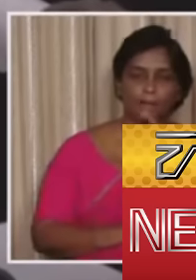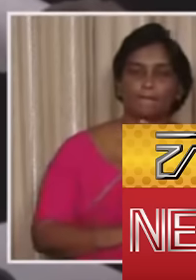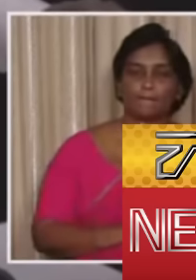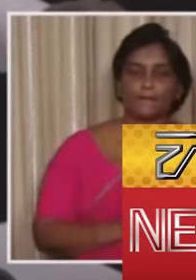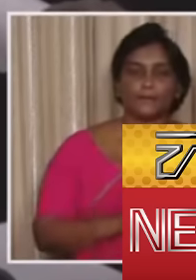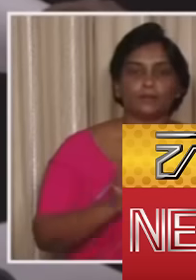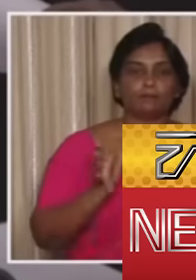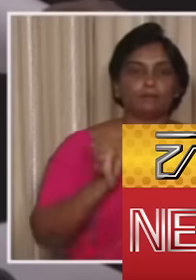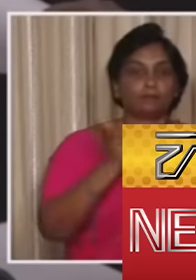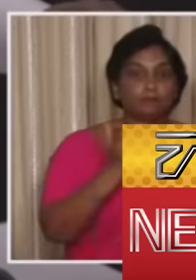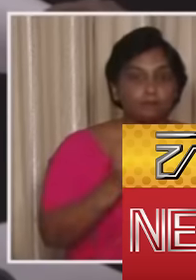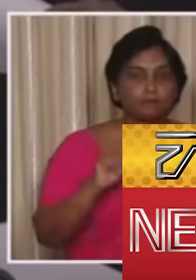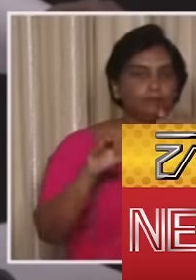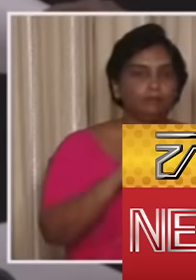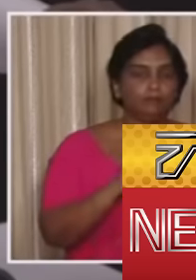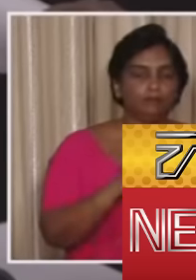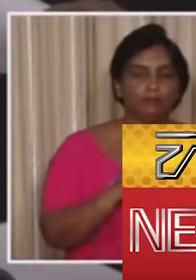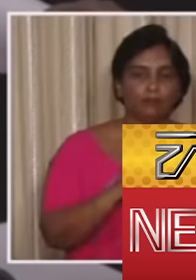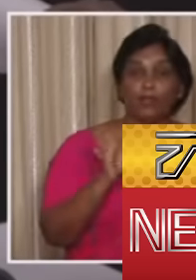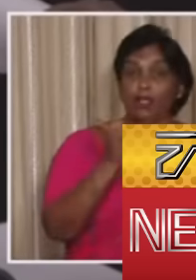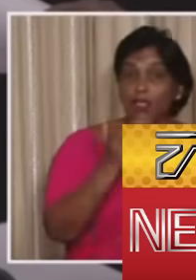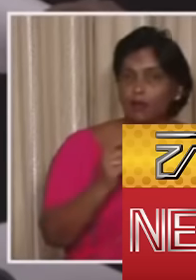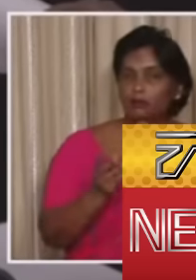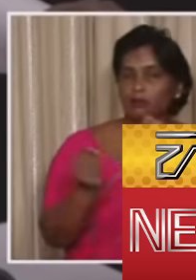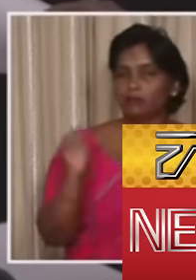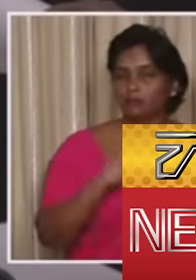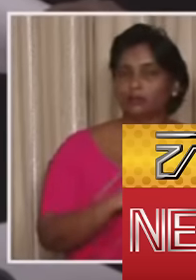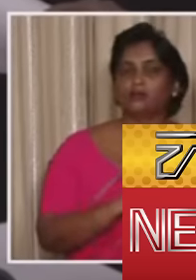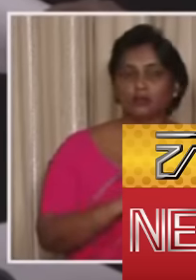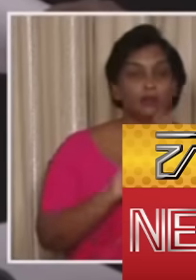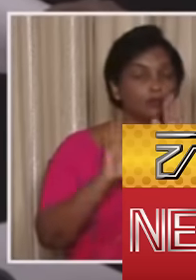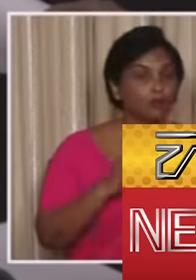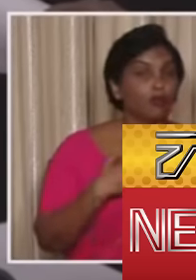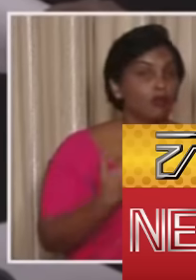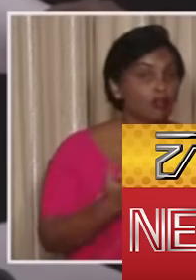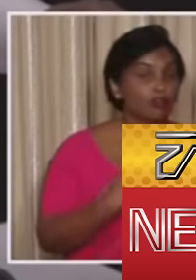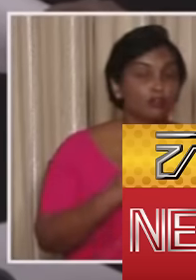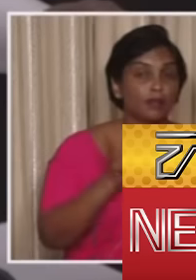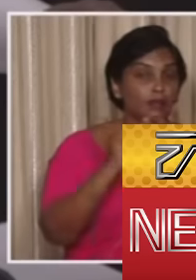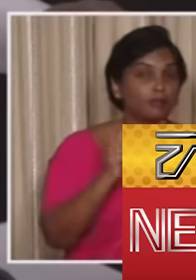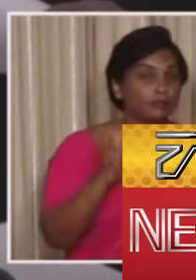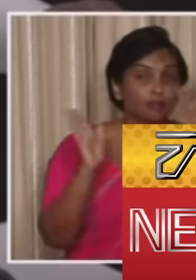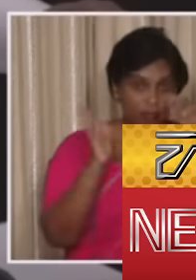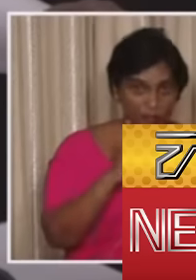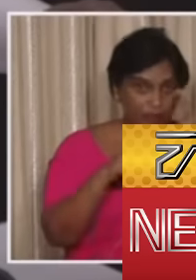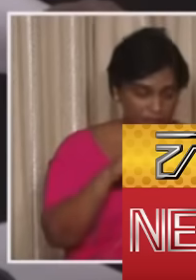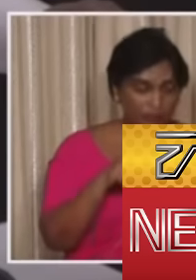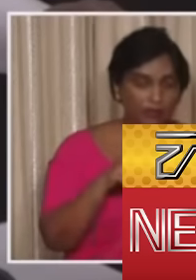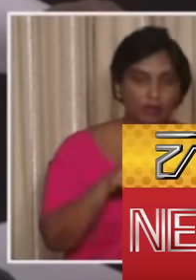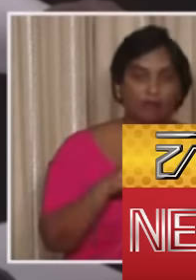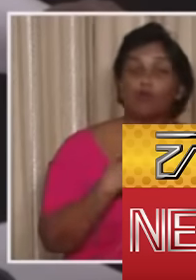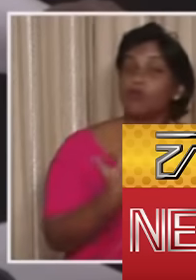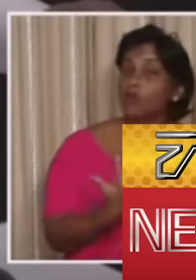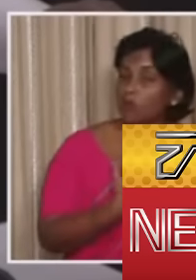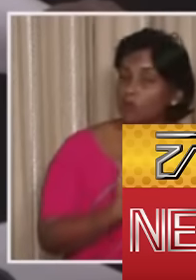ගිනුම් කරන විසඳුමක් තියෙනවා මේක ඇතුලේ. ඒක හරි ගිනුම් කරන විසඳුමක්. හැබැයි අපිට අවශ්‍ය වී තිබෙන ගිනුම් කරන විසඳුමක් විතරද? අපිට අවශ්‍ය